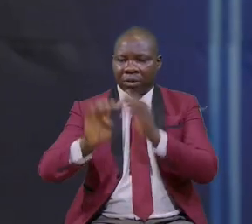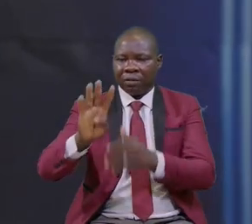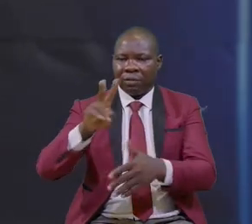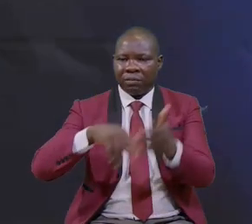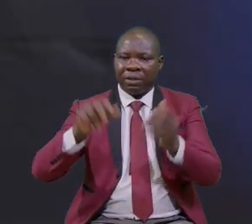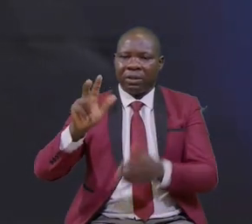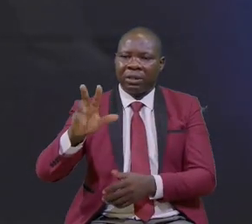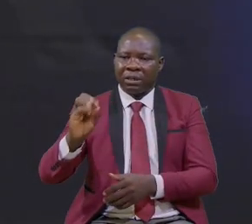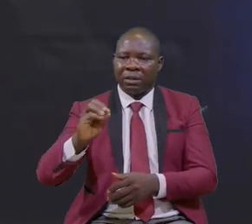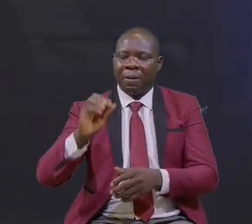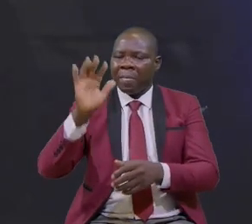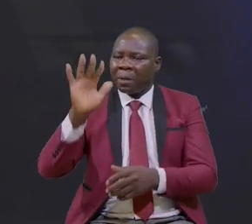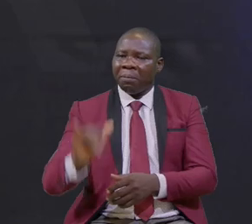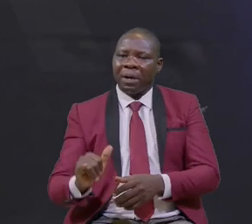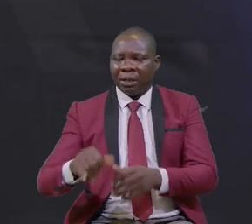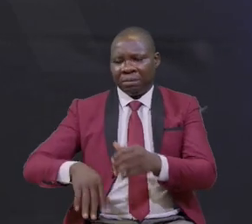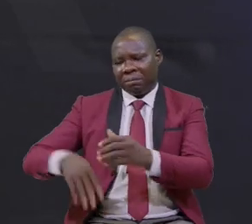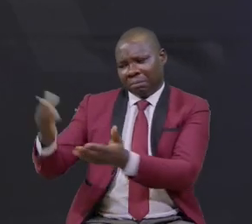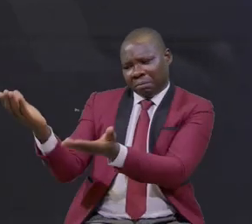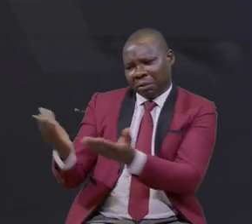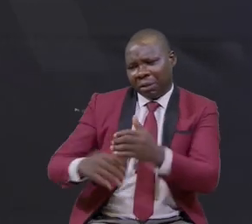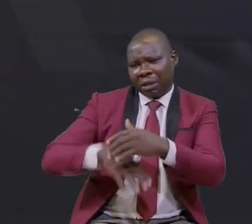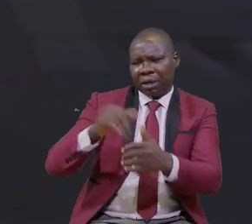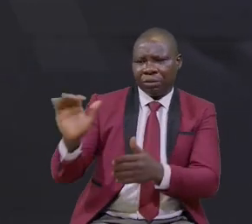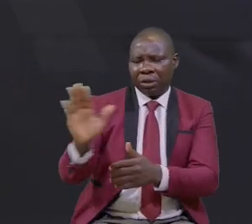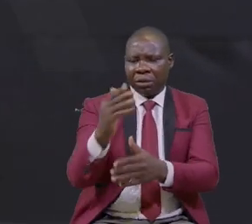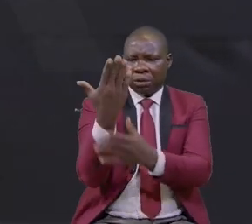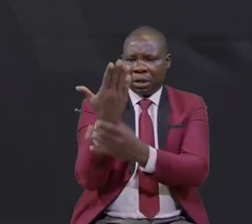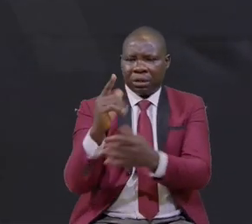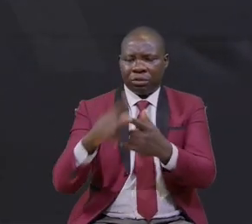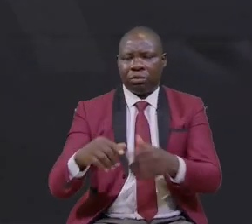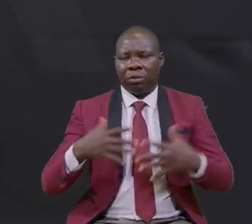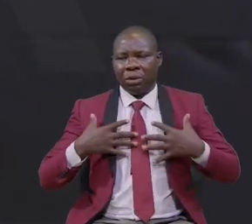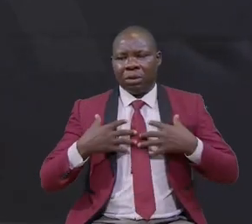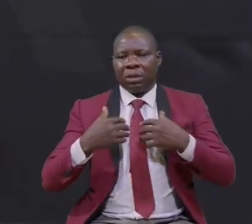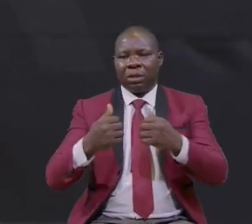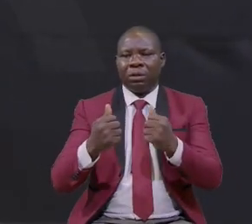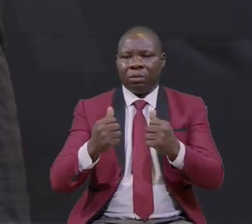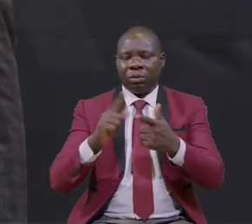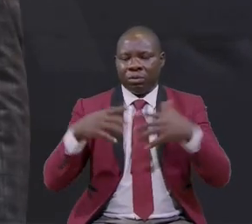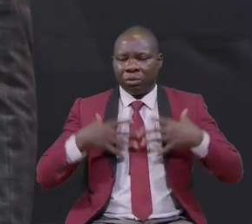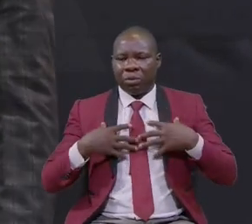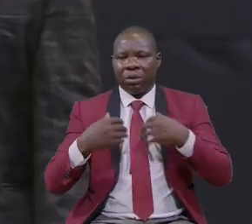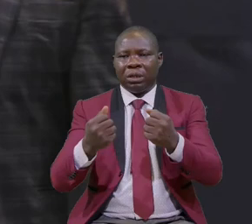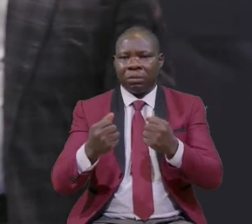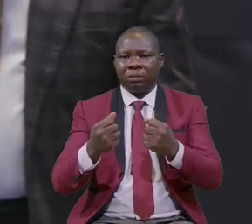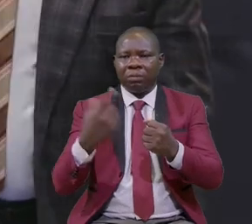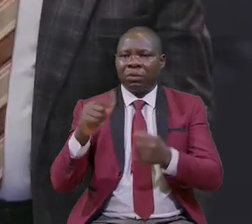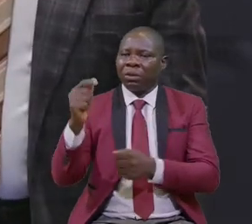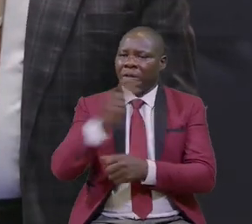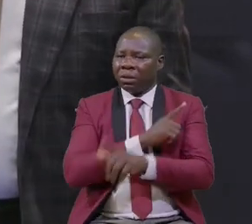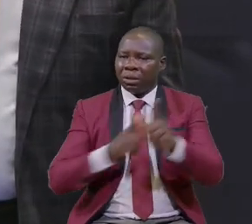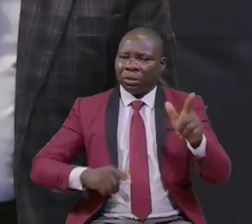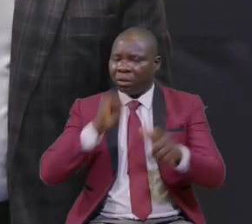30. En étendant ta main pour qu'il se fasse des guérisons. Le